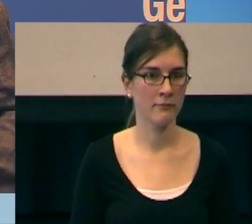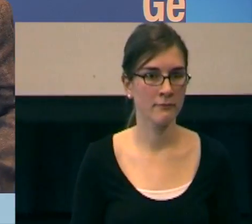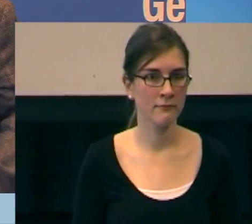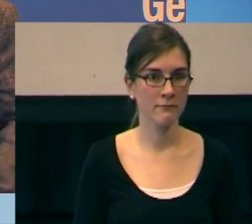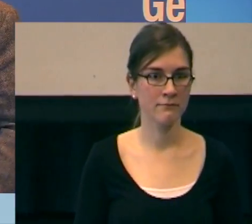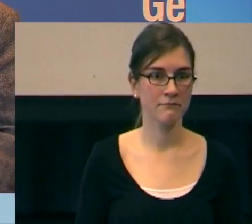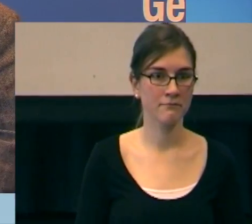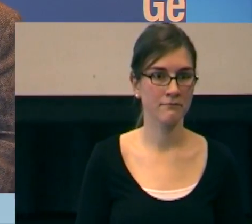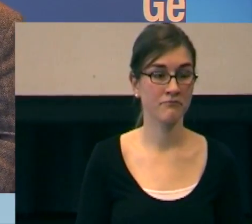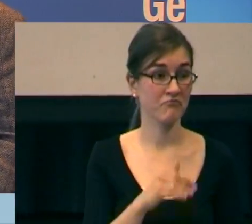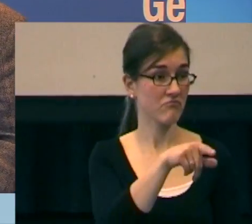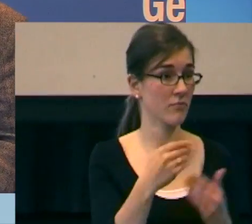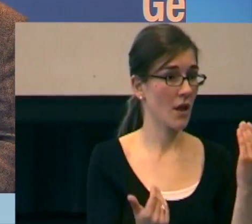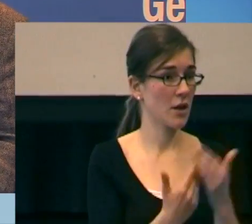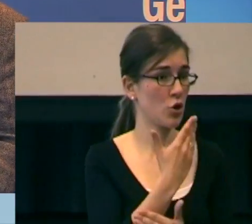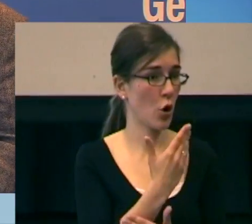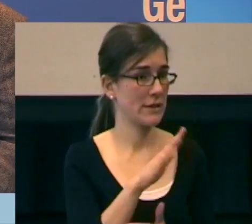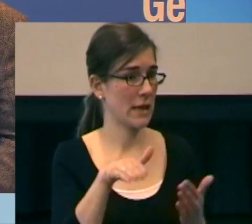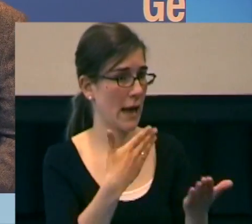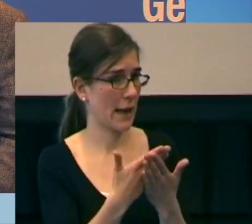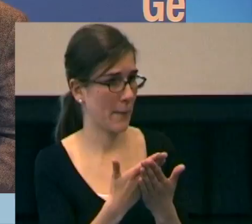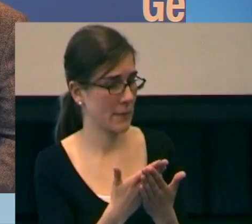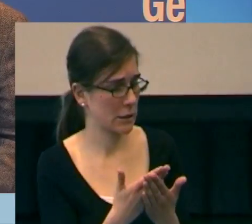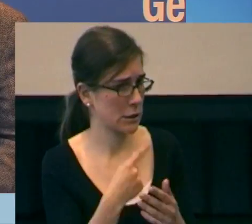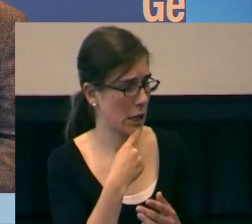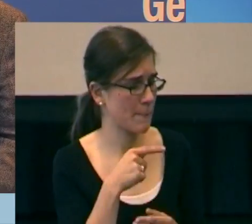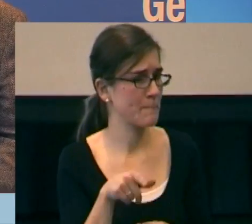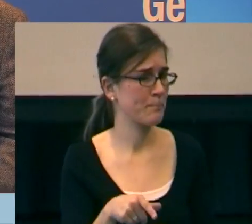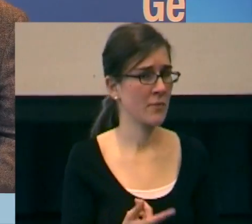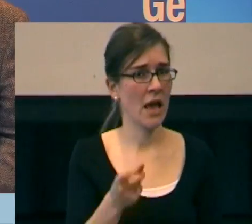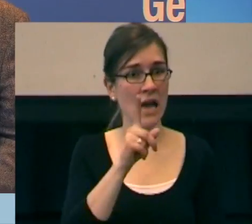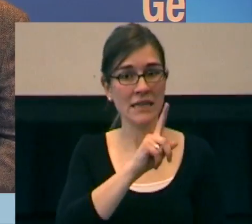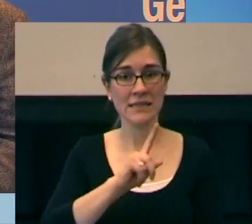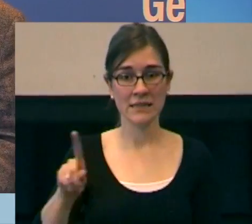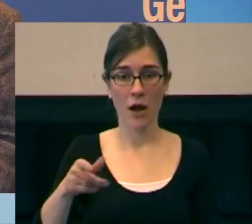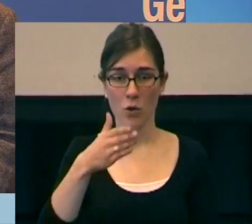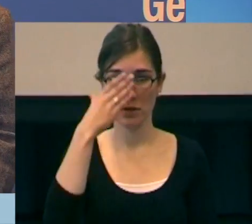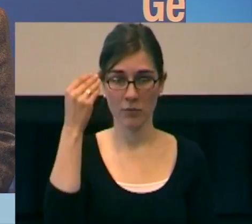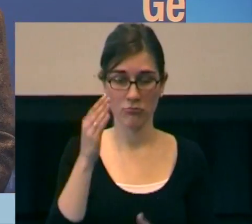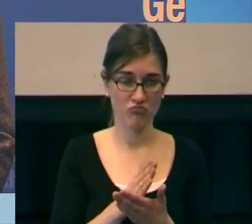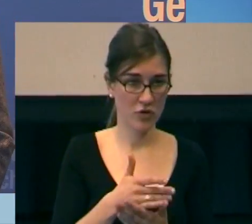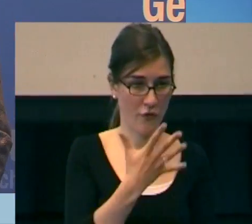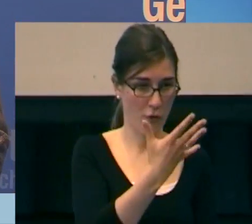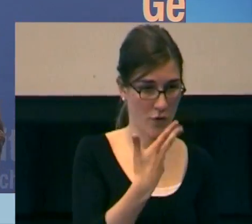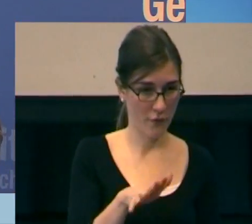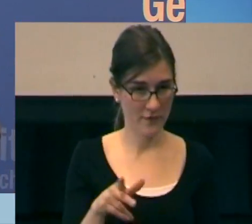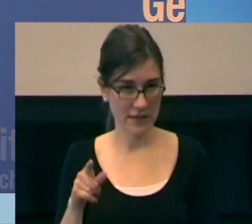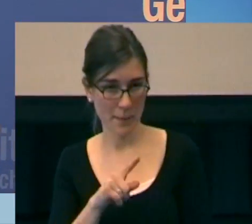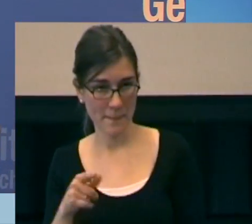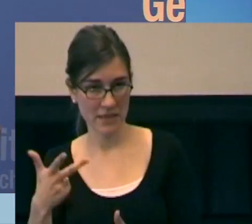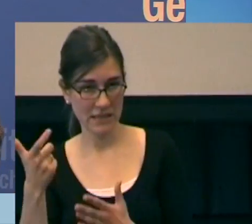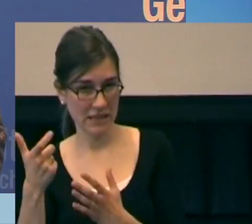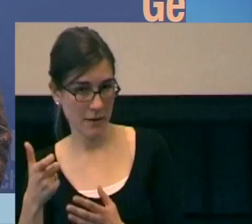Die besten und neuesten Studienergebnisse sagen, ich muss 1000 Männer zwischen 55 und 70 Jahren 10